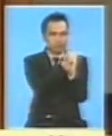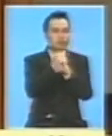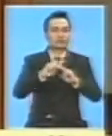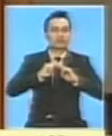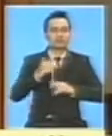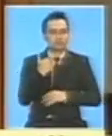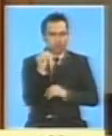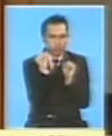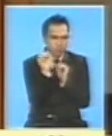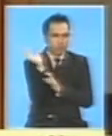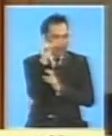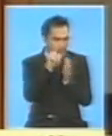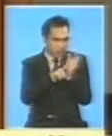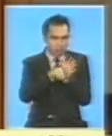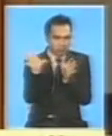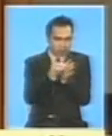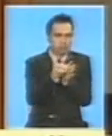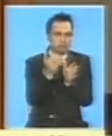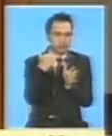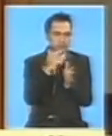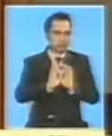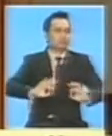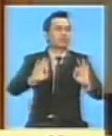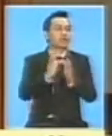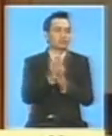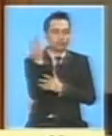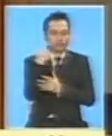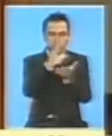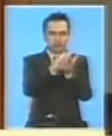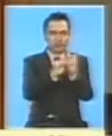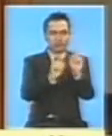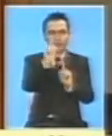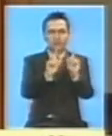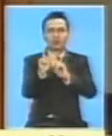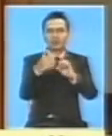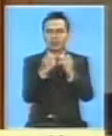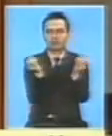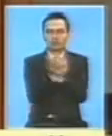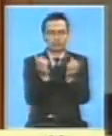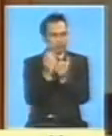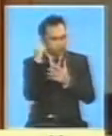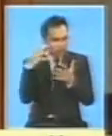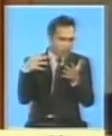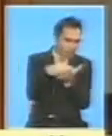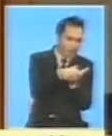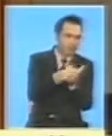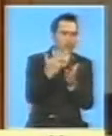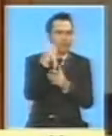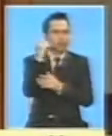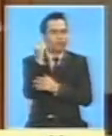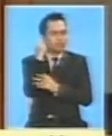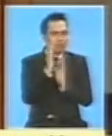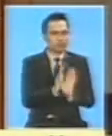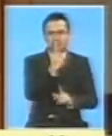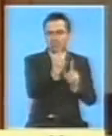วไม่อยากรักษาอีกนะครับพูดไปแล้วสถิติในแต่ละปีเรื่องคือเรื่องการสูญเสียจากอุบัติเหตุเดี๋ยวมันต้องมาตั้งว่าปีนี้สูญเสียให้น้อยลง